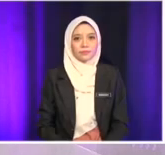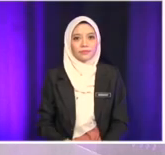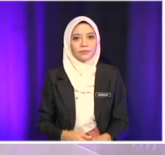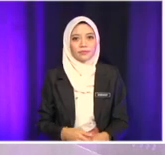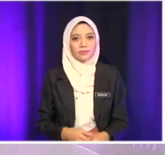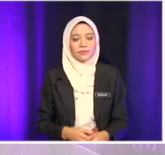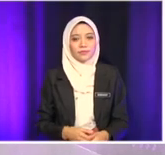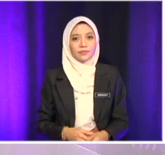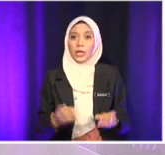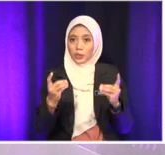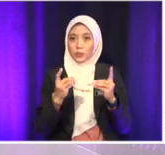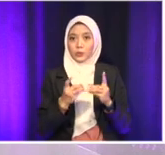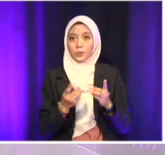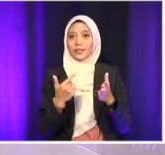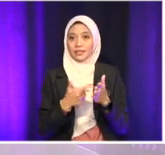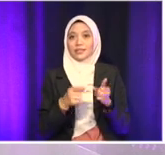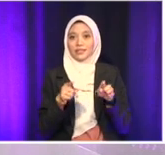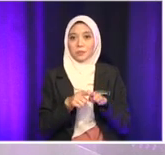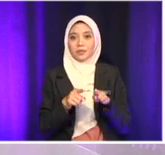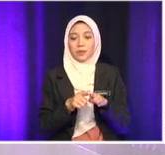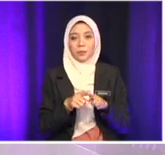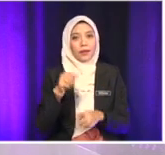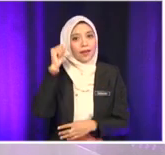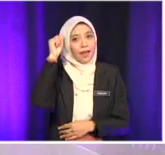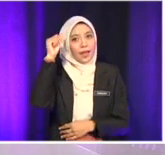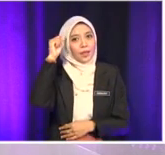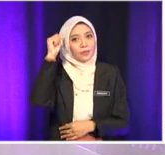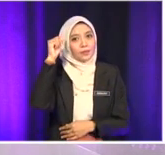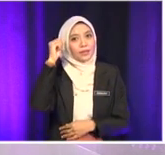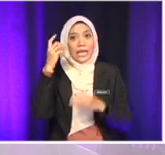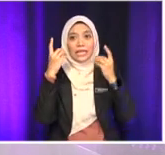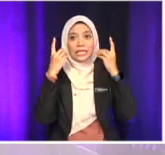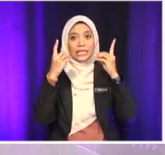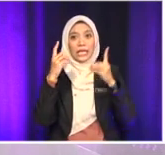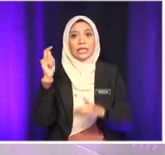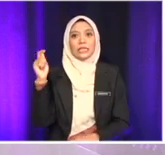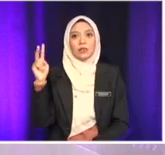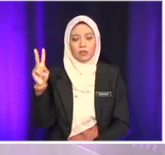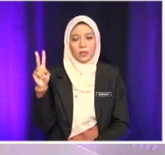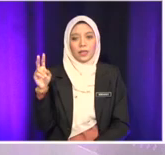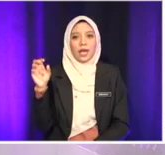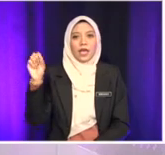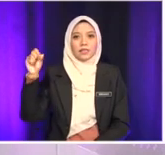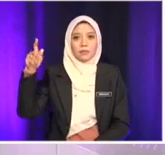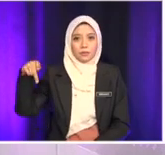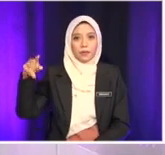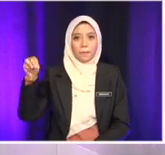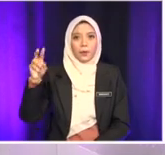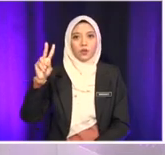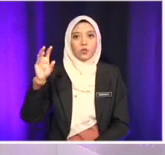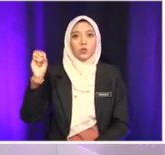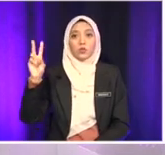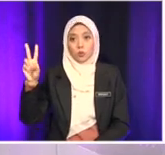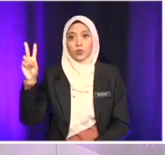Baiklah kembali bersama saya masukkan asma dididik Tiwi KPM dalam slot sukses SPM 2022